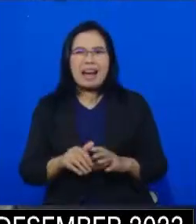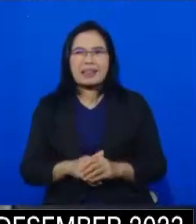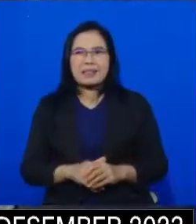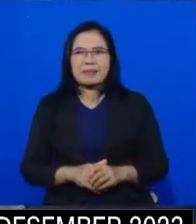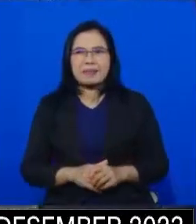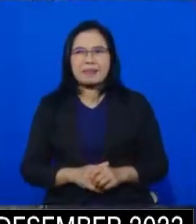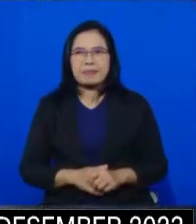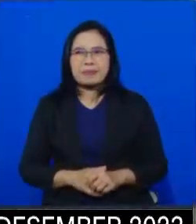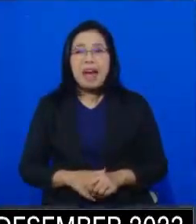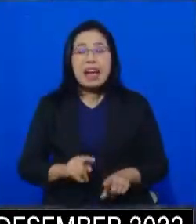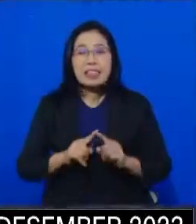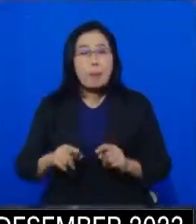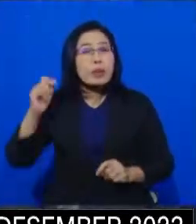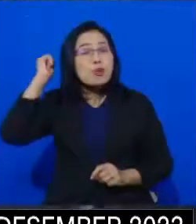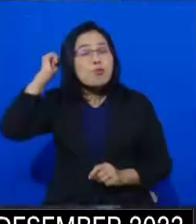secara langsung.